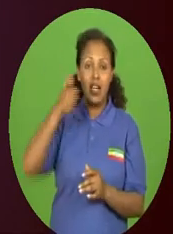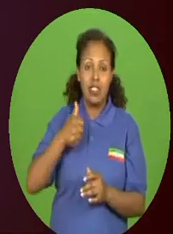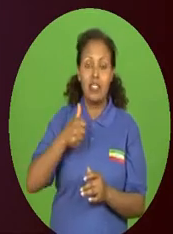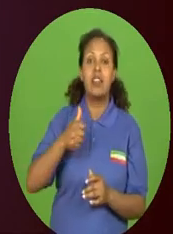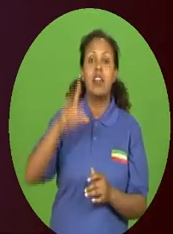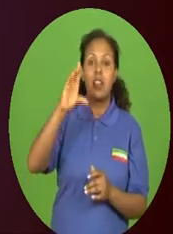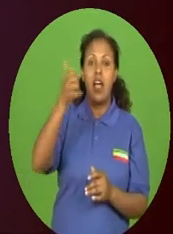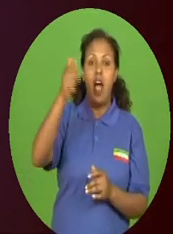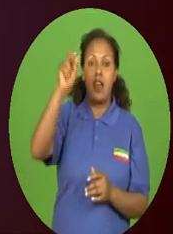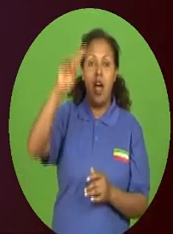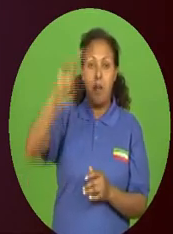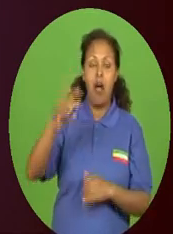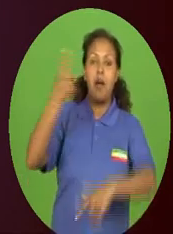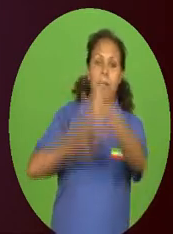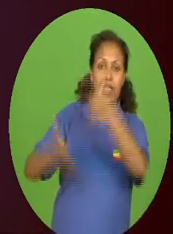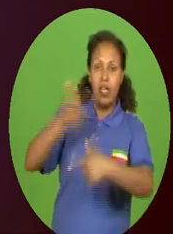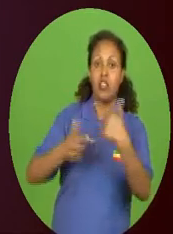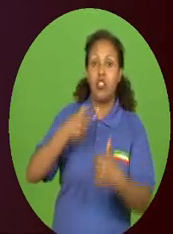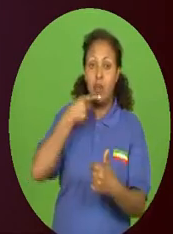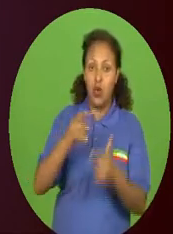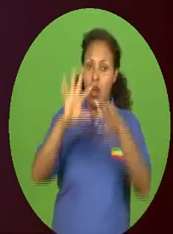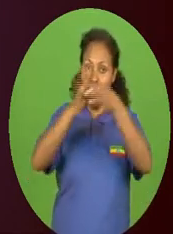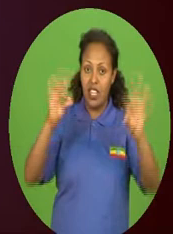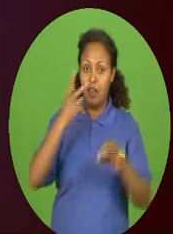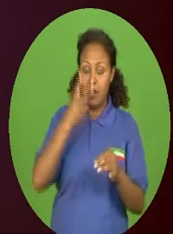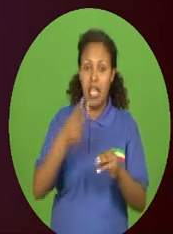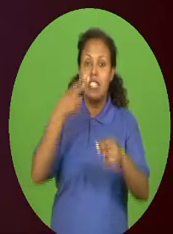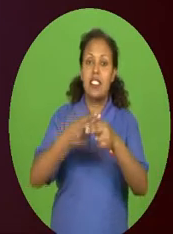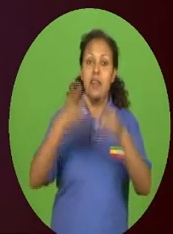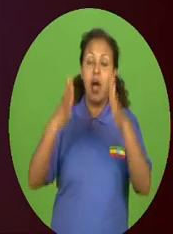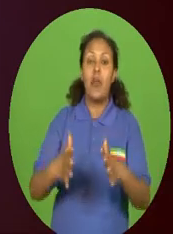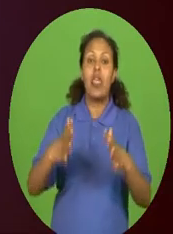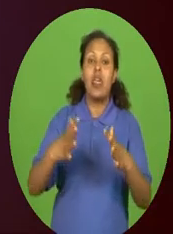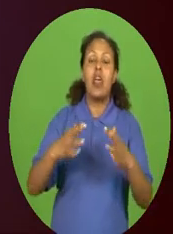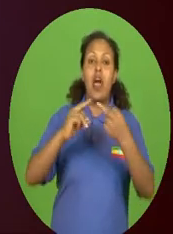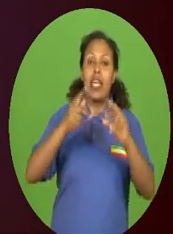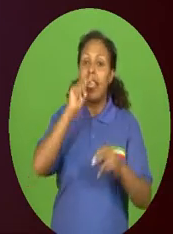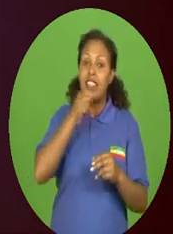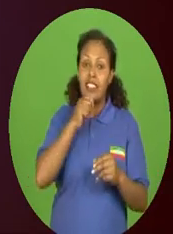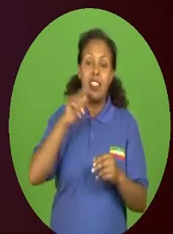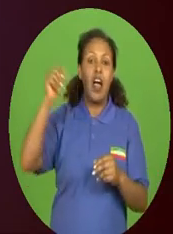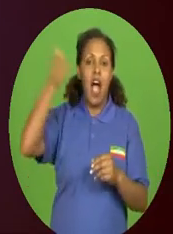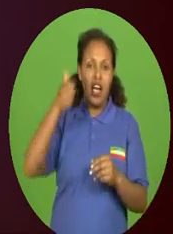አክስት ከአዳማ መጣች የሚለውን አረፍተ ነገር ብናይ ስማዊ